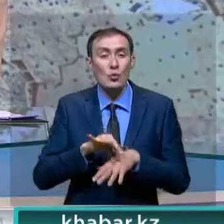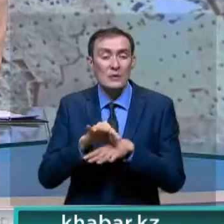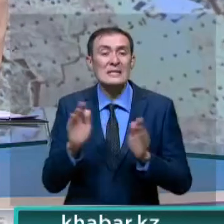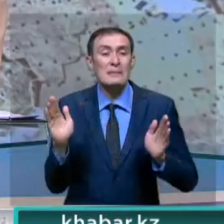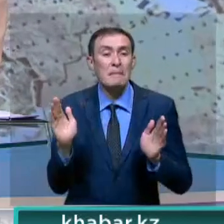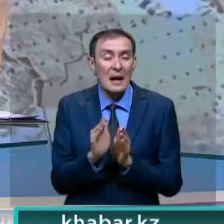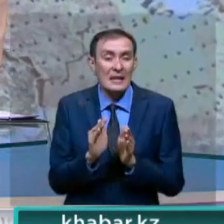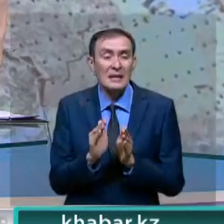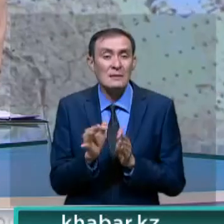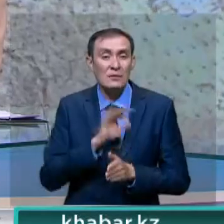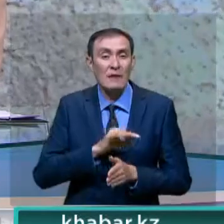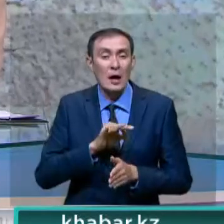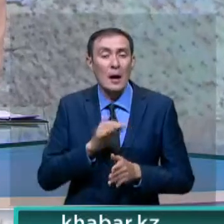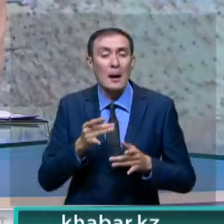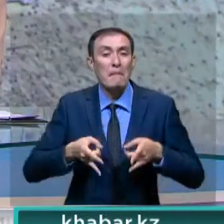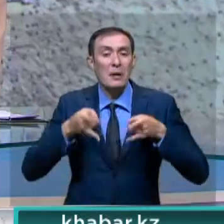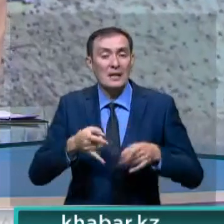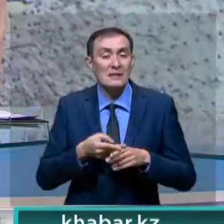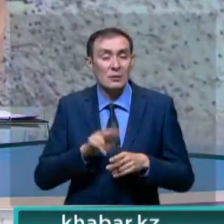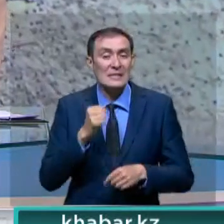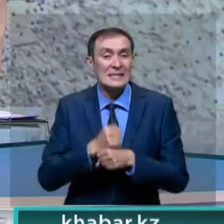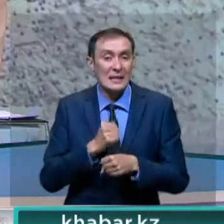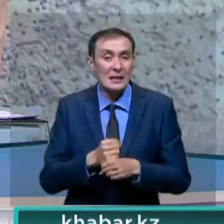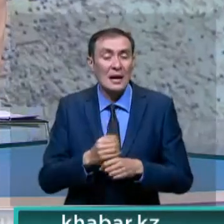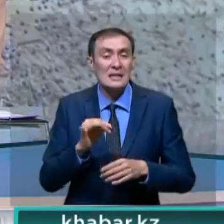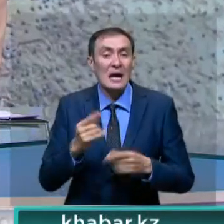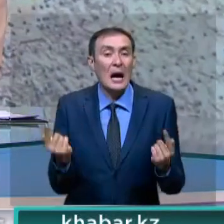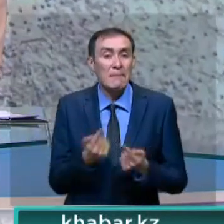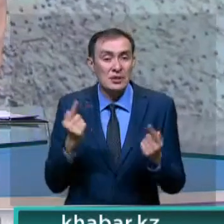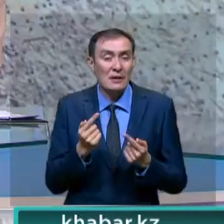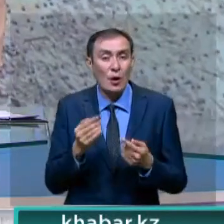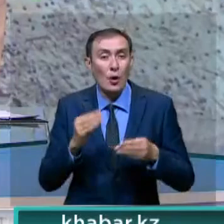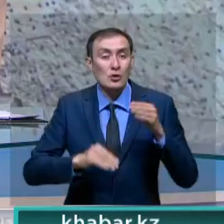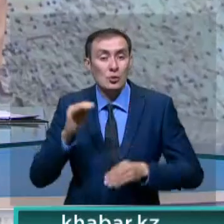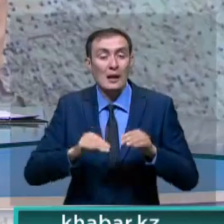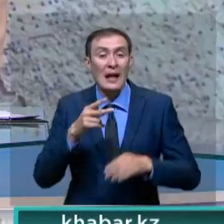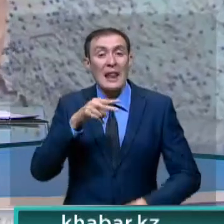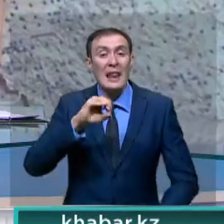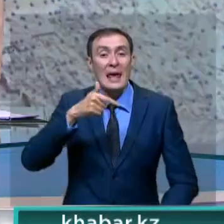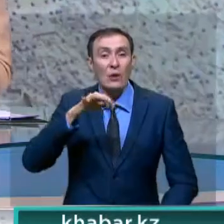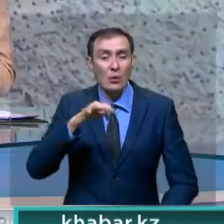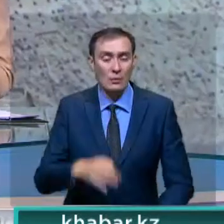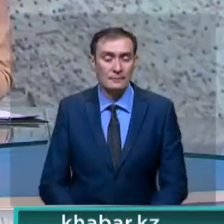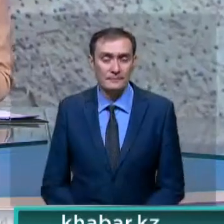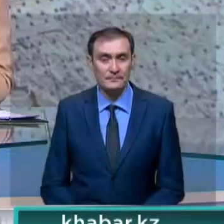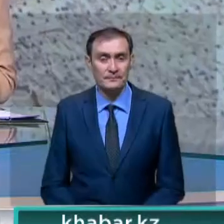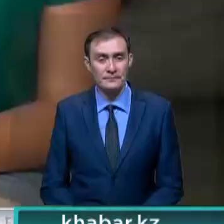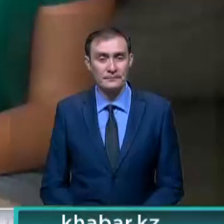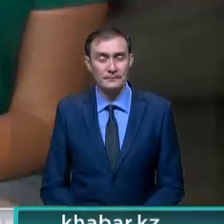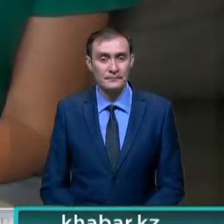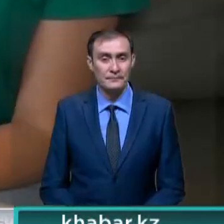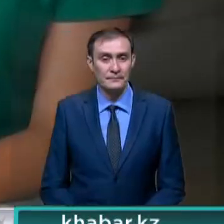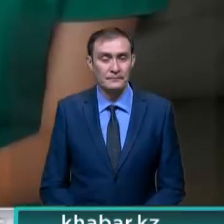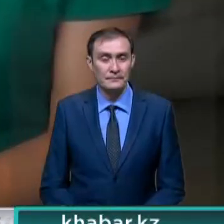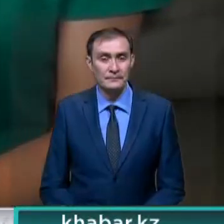самый маленький функциональный протез в мире. Причем сделан этот аппарат из обычного конструктора Лего. У нас есть такое